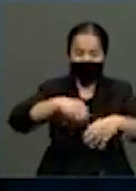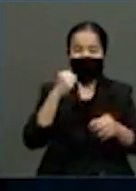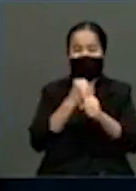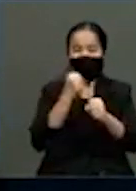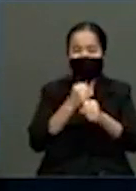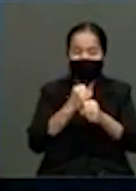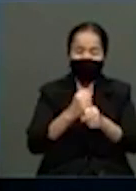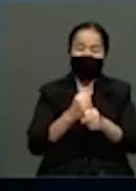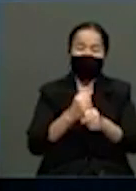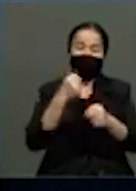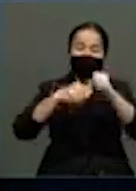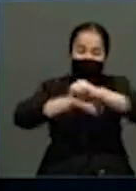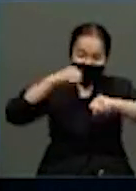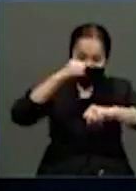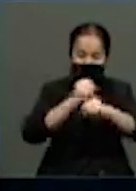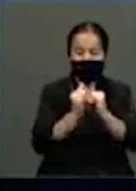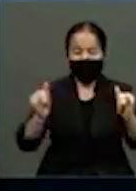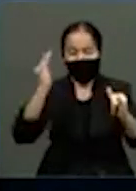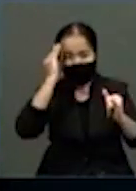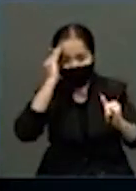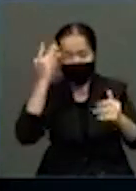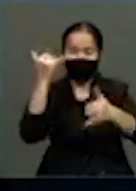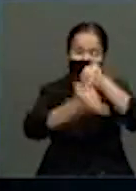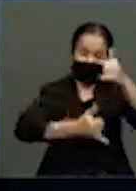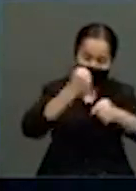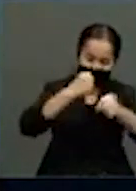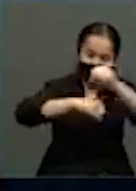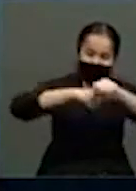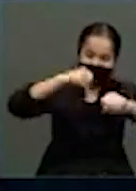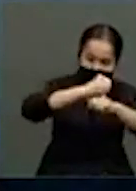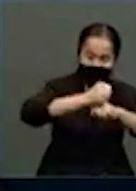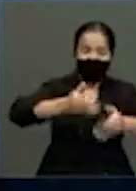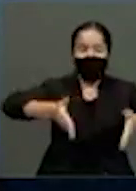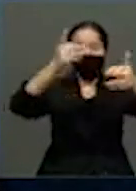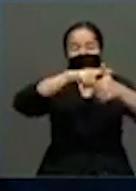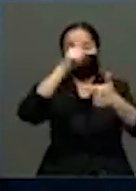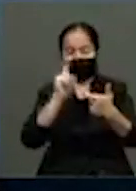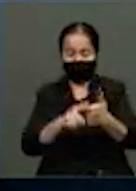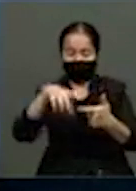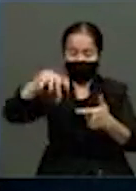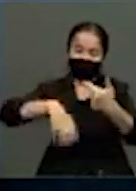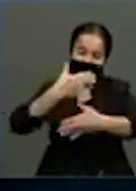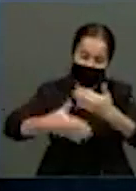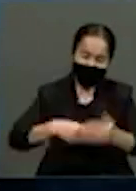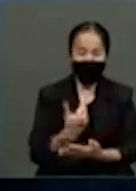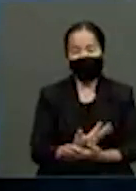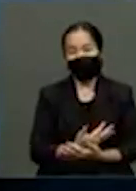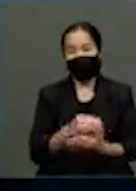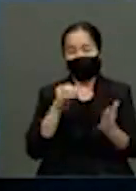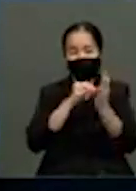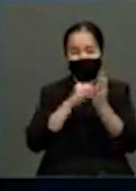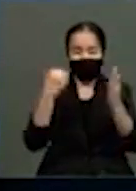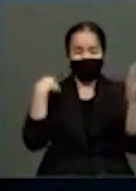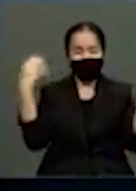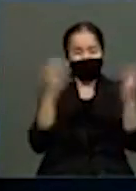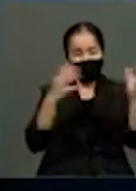และตลาดนะครับซึ่งเรารายงานทุกวันเนี่ยมีพื้นที่เหล่านี้อยู่พอสมควรนะครับ